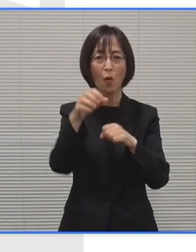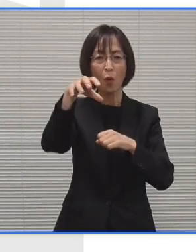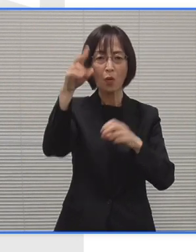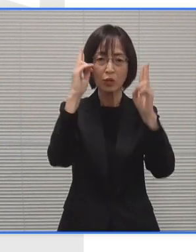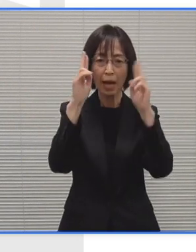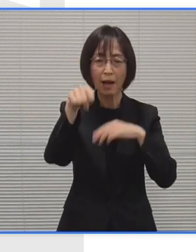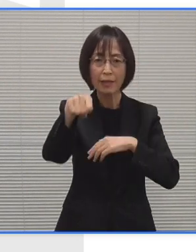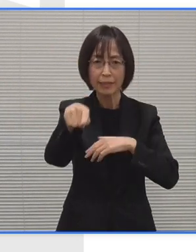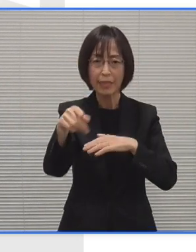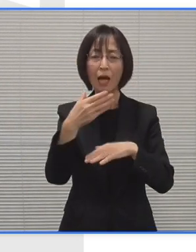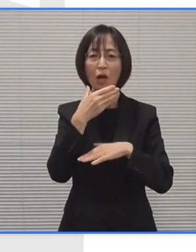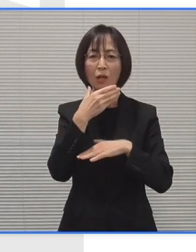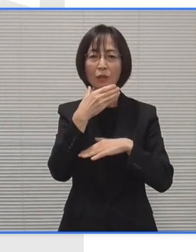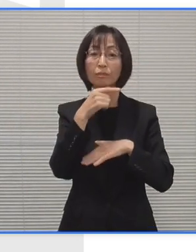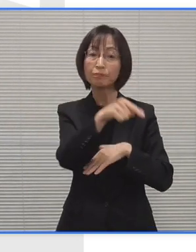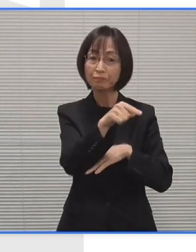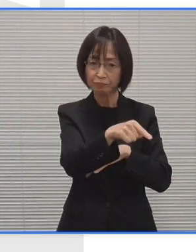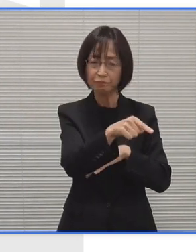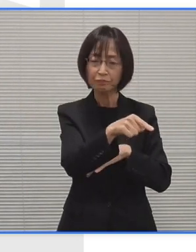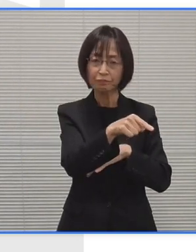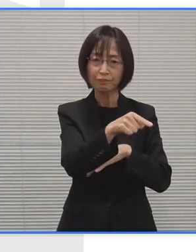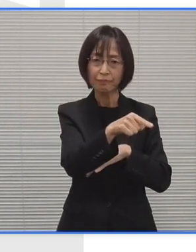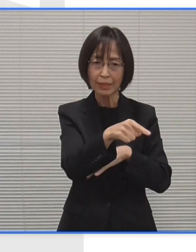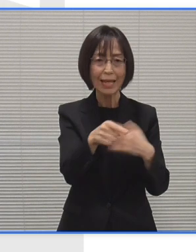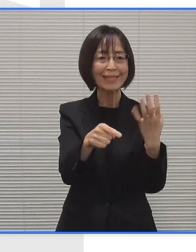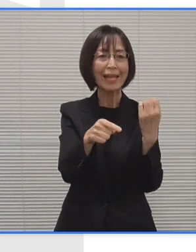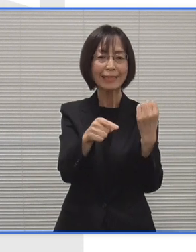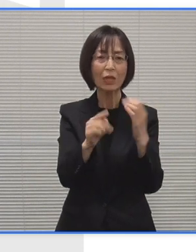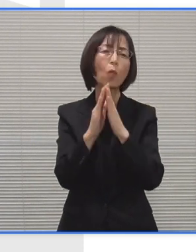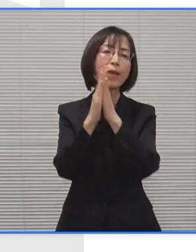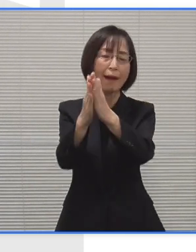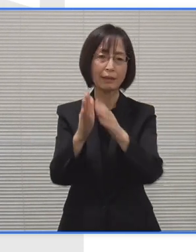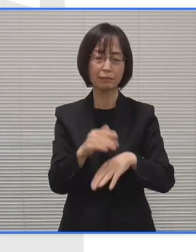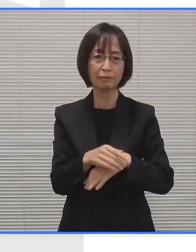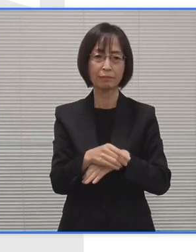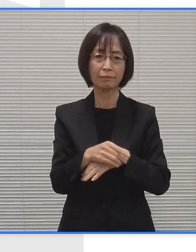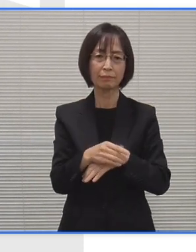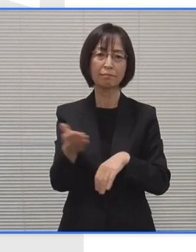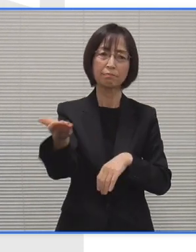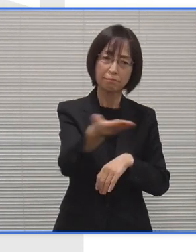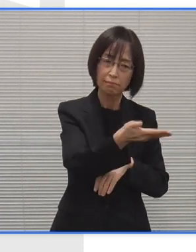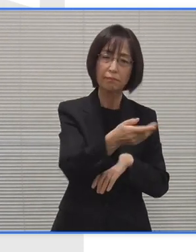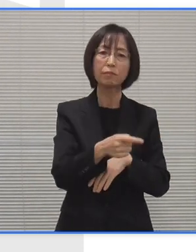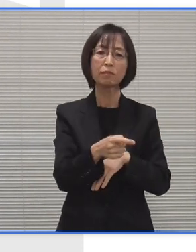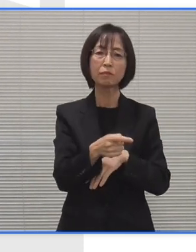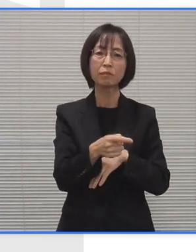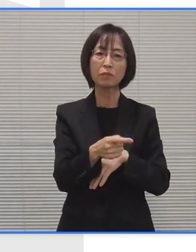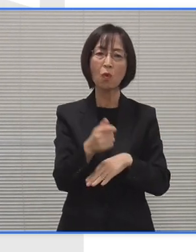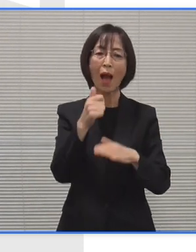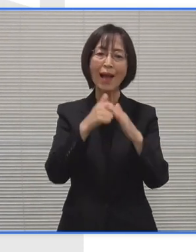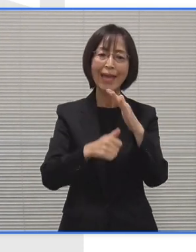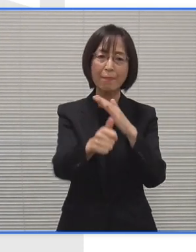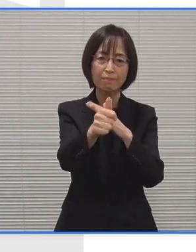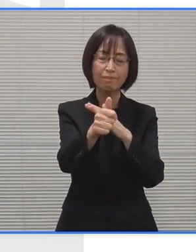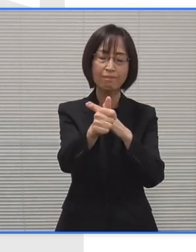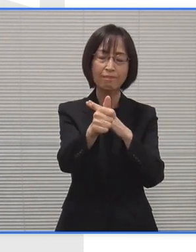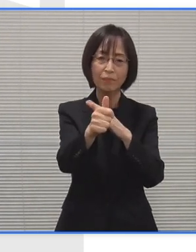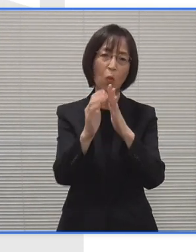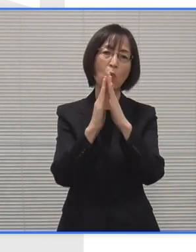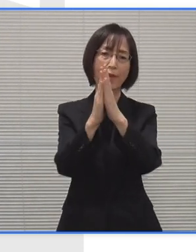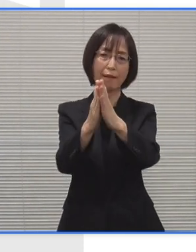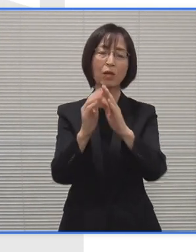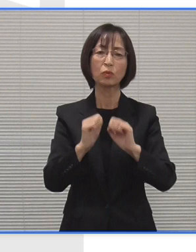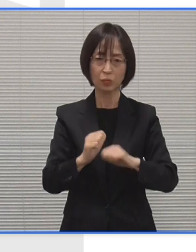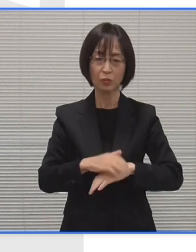援センターでここの福祉救援センターに何人お願いしますと言ったような派遣の依頼をいたします。